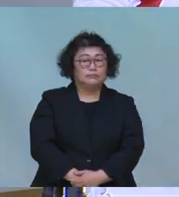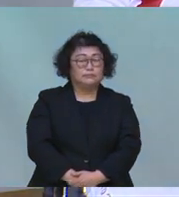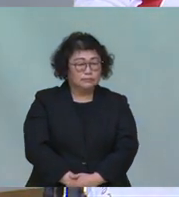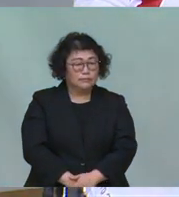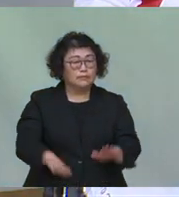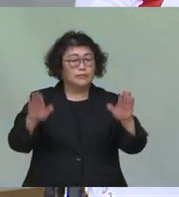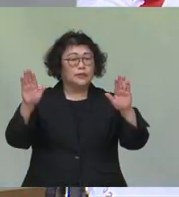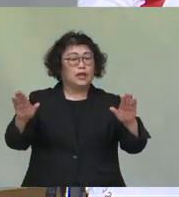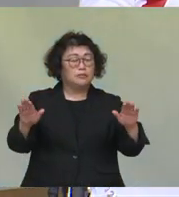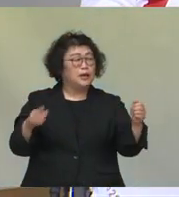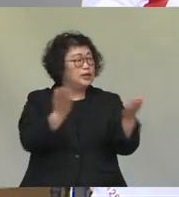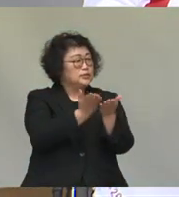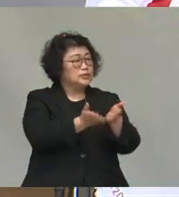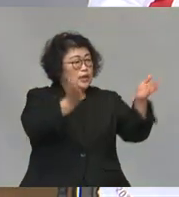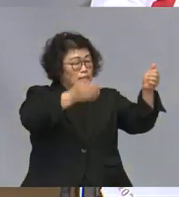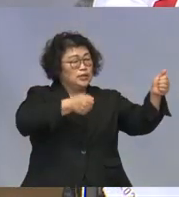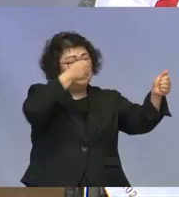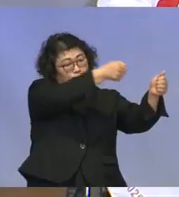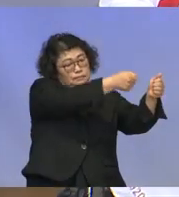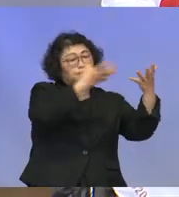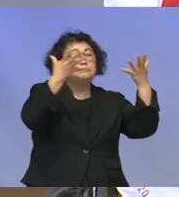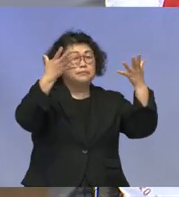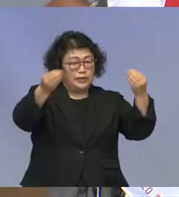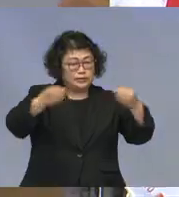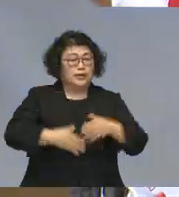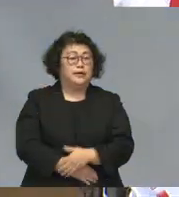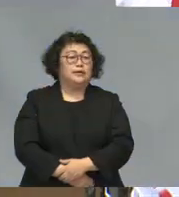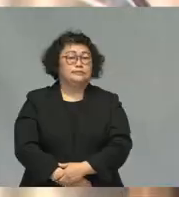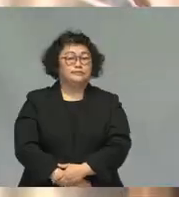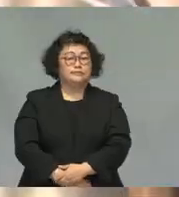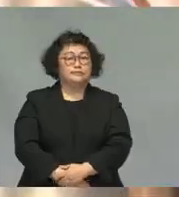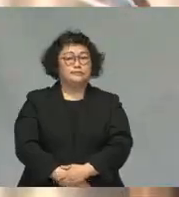ただいま聖火が聖火皿に灯りました。